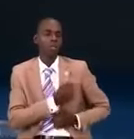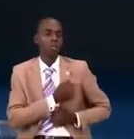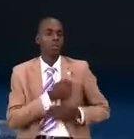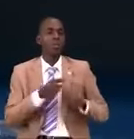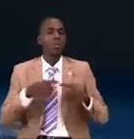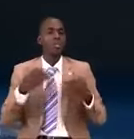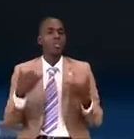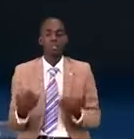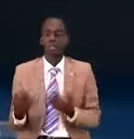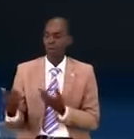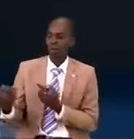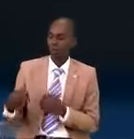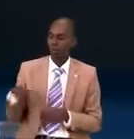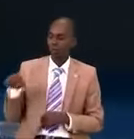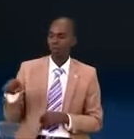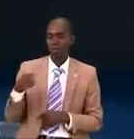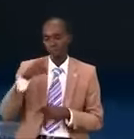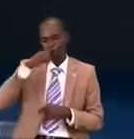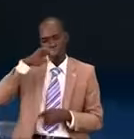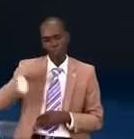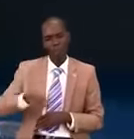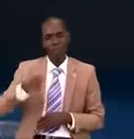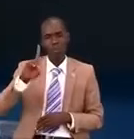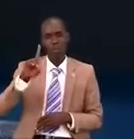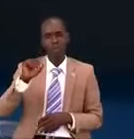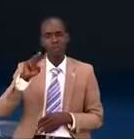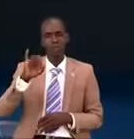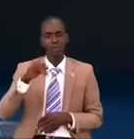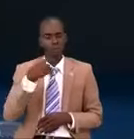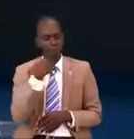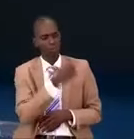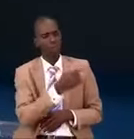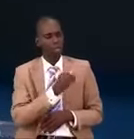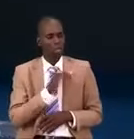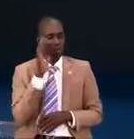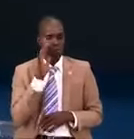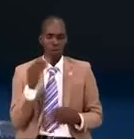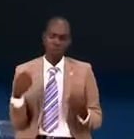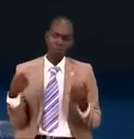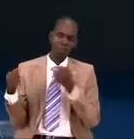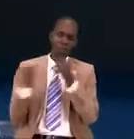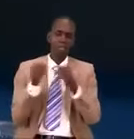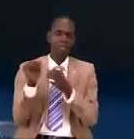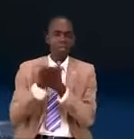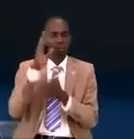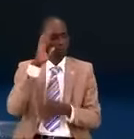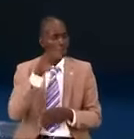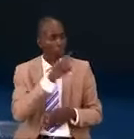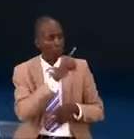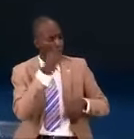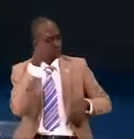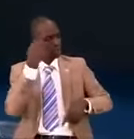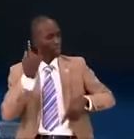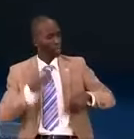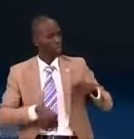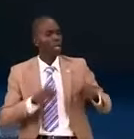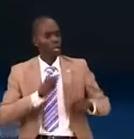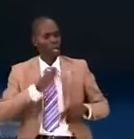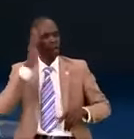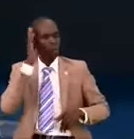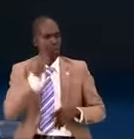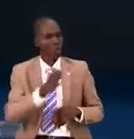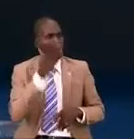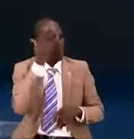de l'homme de tu ne peux pas déjà pourri parce que Dieu est avec moi voyez ce homme il l'a défié